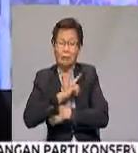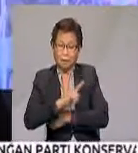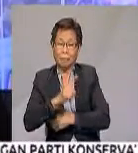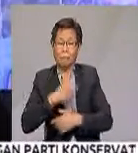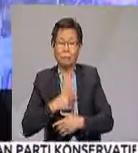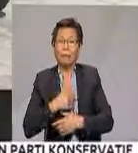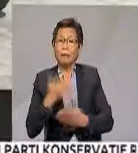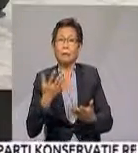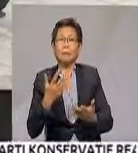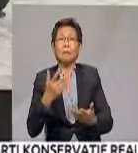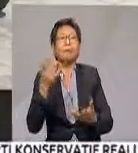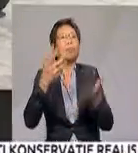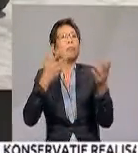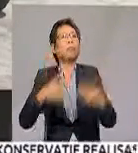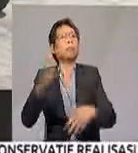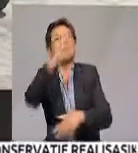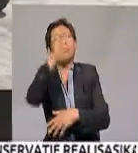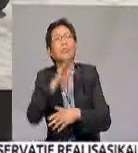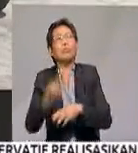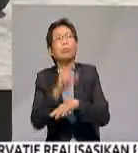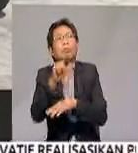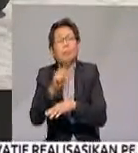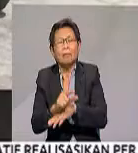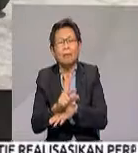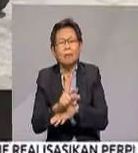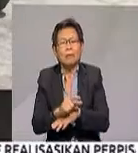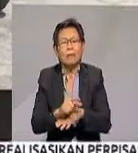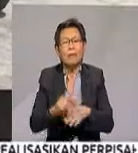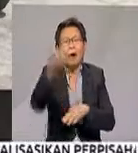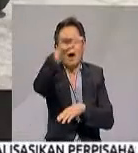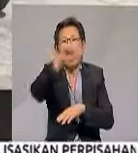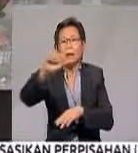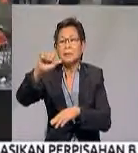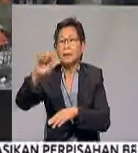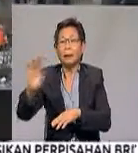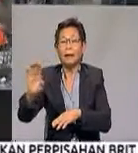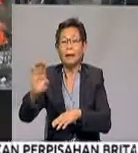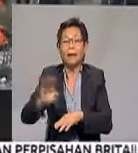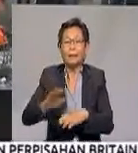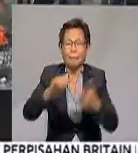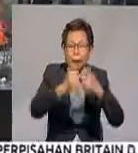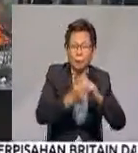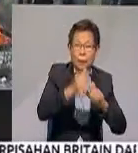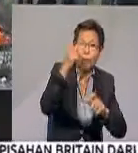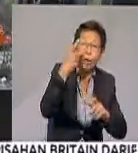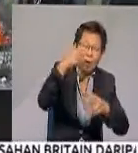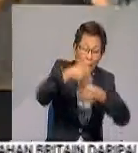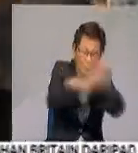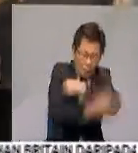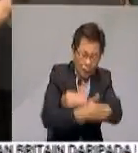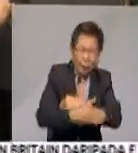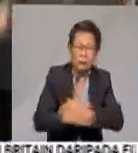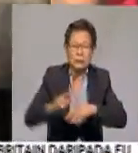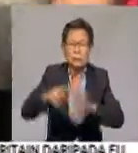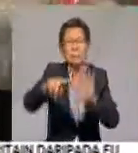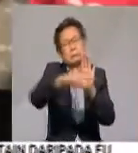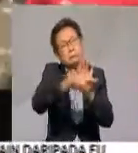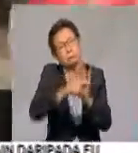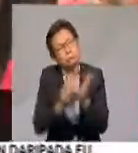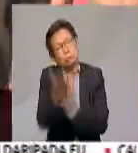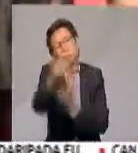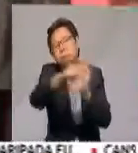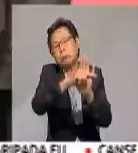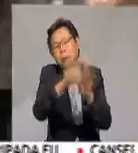pernah digunakan. Dalam konteks rantau Asia Barat, isu-isu politik dalaman secara langsung memberi kesan negatif